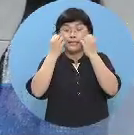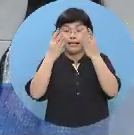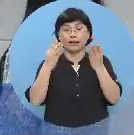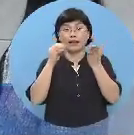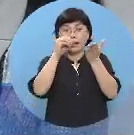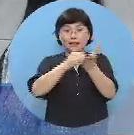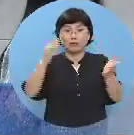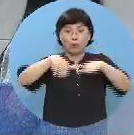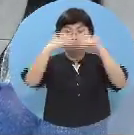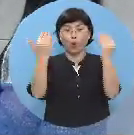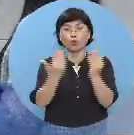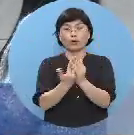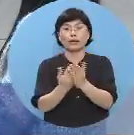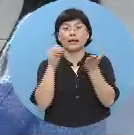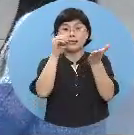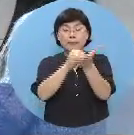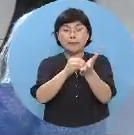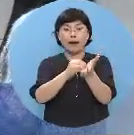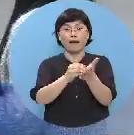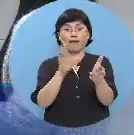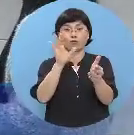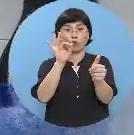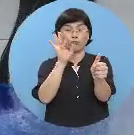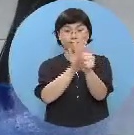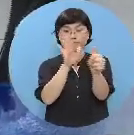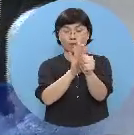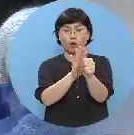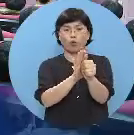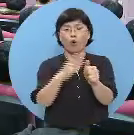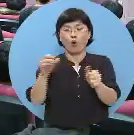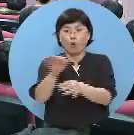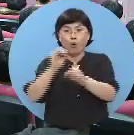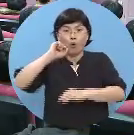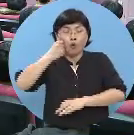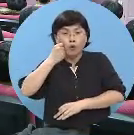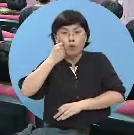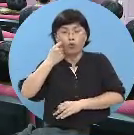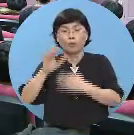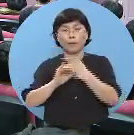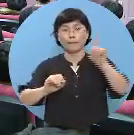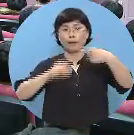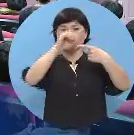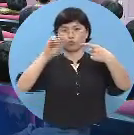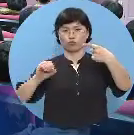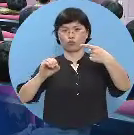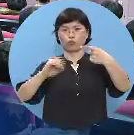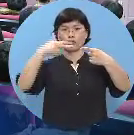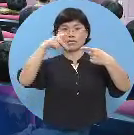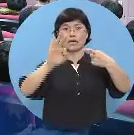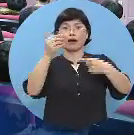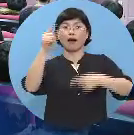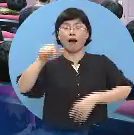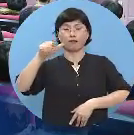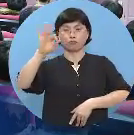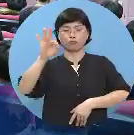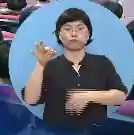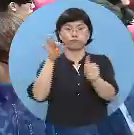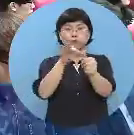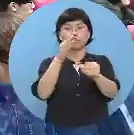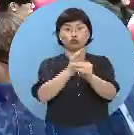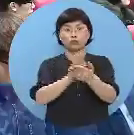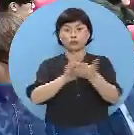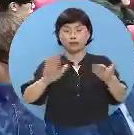신입생 모두에게 입학장학금을 지급하고 취약계층 자녀에게는 100% 장학혜택을 주고 있습니다.